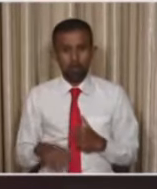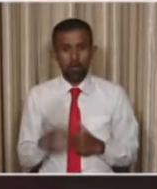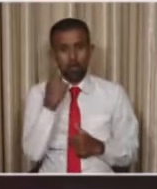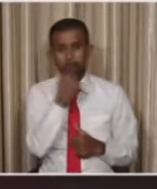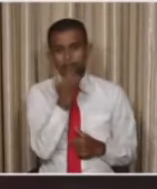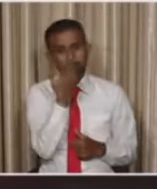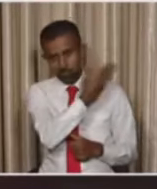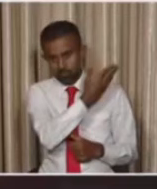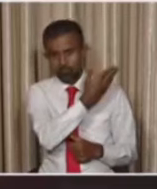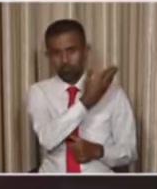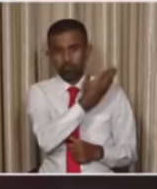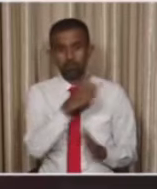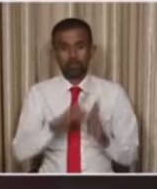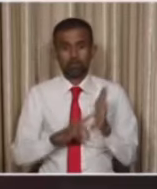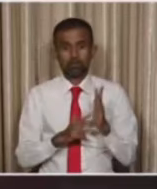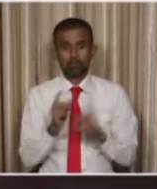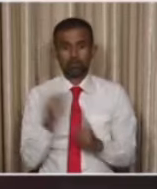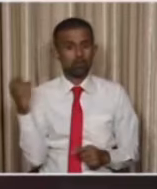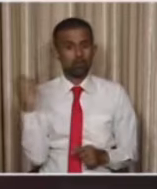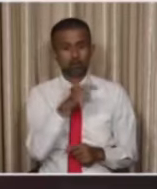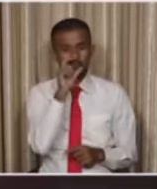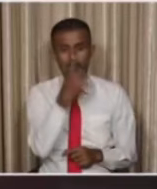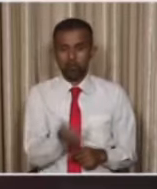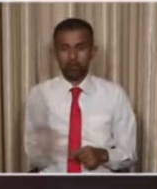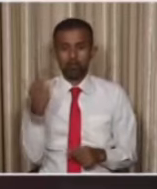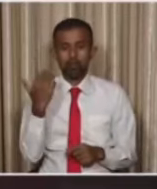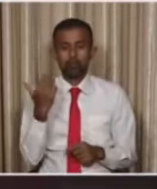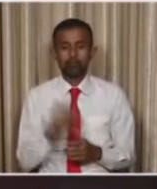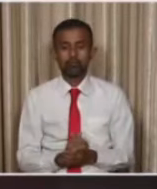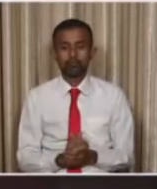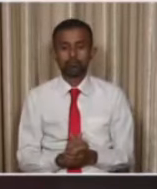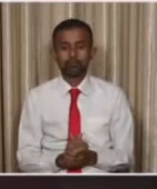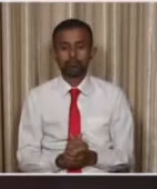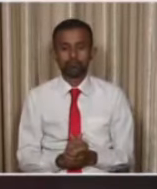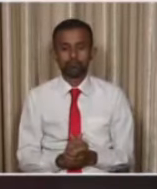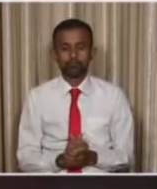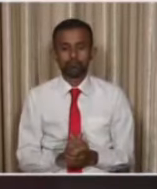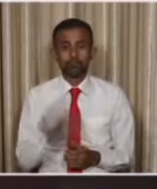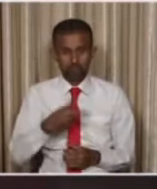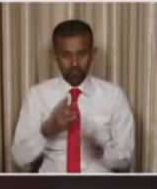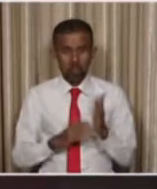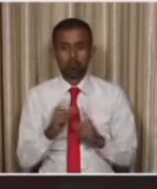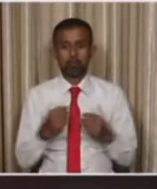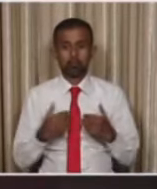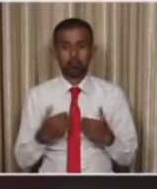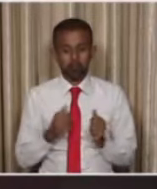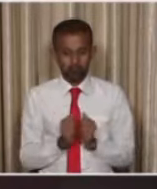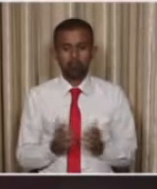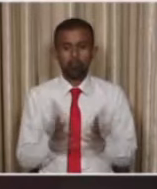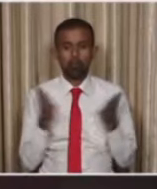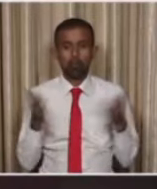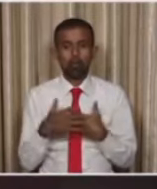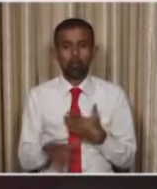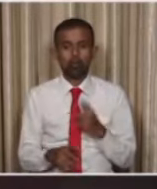පේන්න දින. රයිල් ඔන්නව ජේපී කාරෙන් බල්ල යන්න පුළුවන් බින්ගිරි ට්‍රිප් එකක් දාලා. ඔය රටවටේ බස් යන ගම ඈ අප නියෝජ්‍ය අමාත්‍යවරයෙක්ට මයිට වඩා මොබලක් කරලා තියෙනවා. ඒ